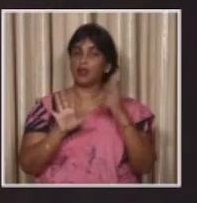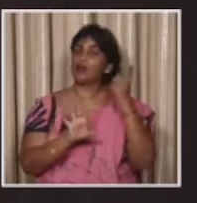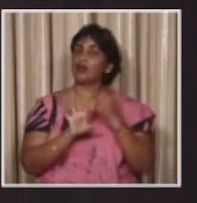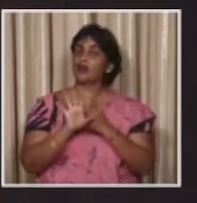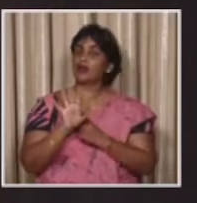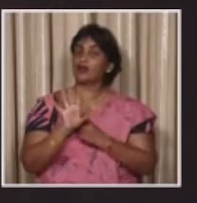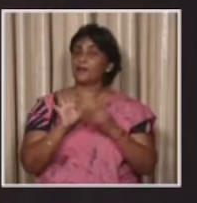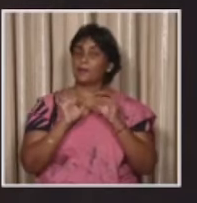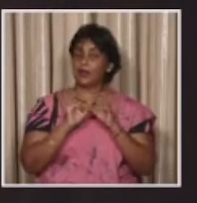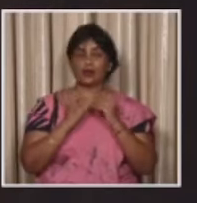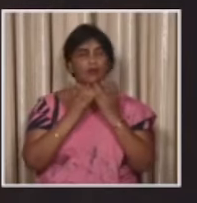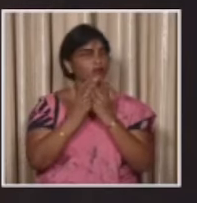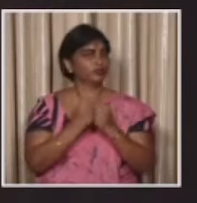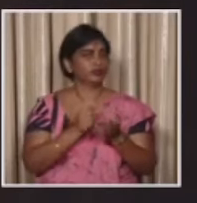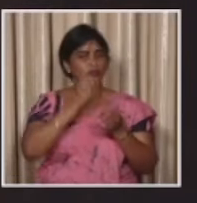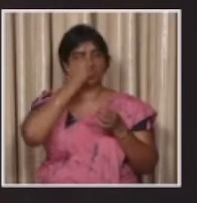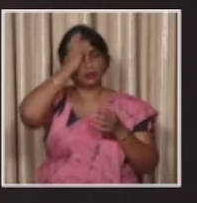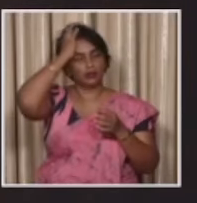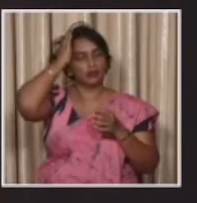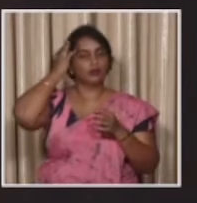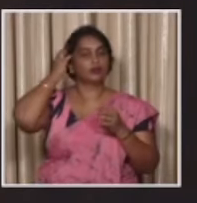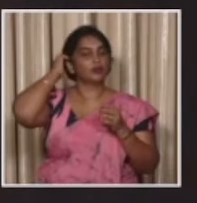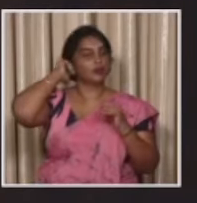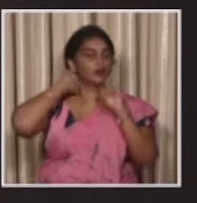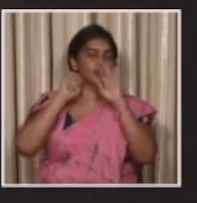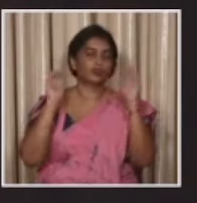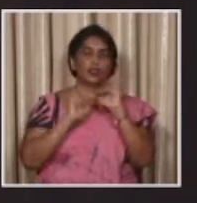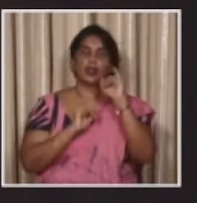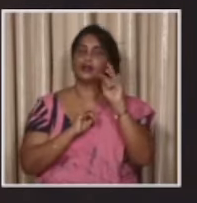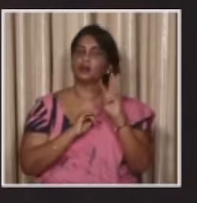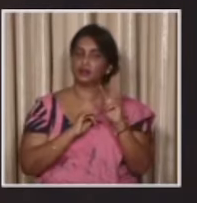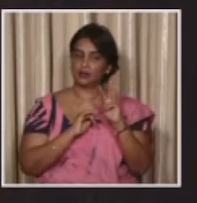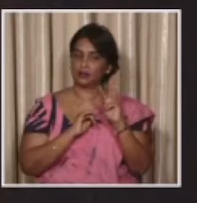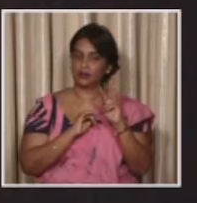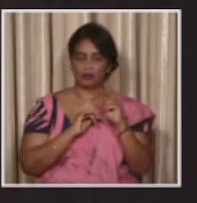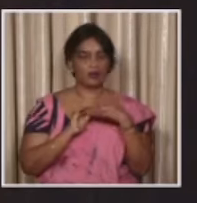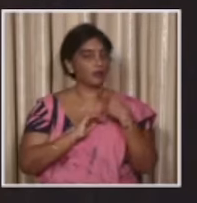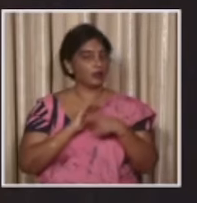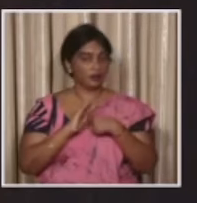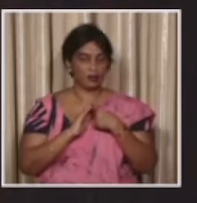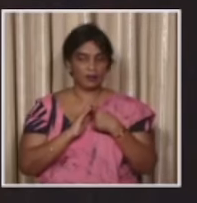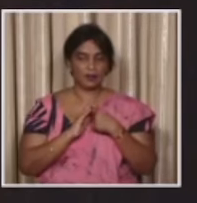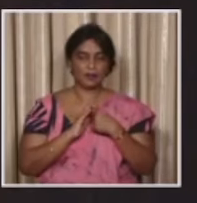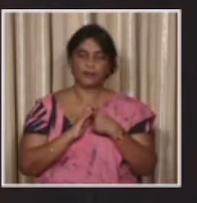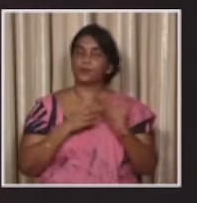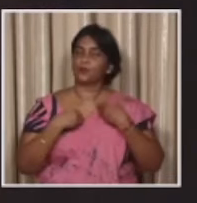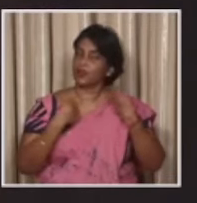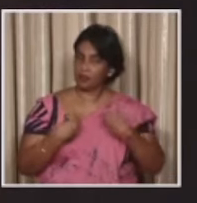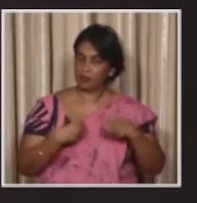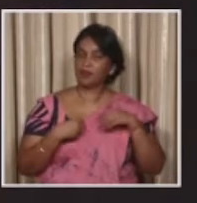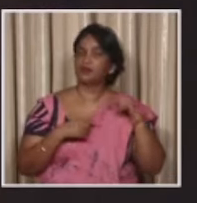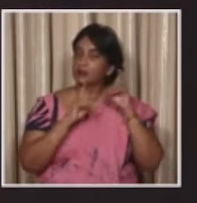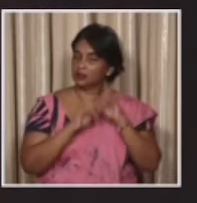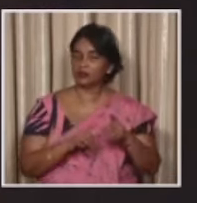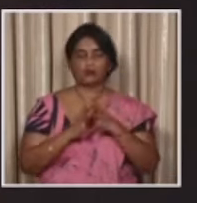රුපියල් බිලියන ගණනාවක් බිලියන දල වශයෙන් මිලියන 63ක් රටට පාඩු වුණා. ඒ